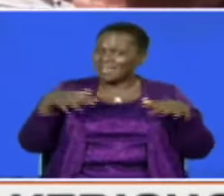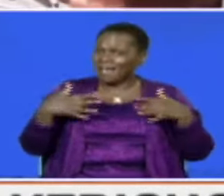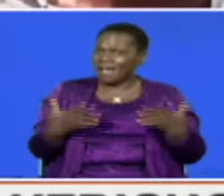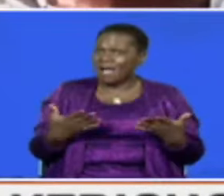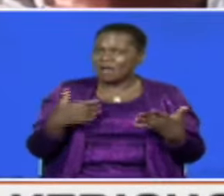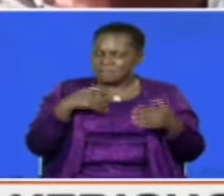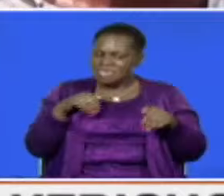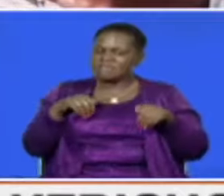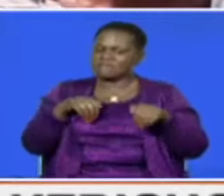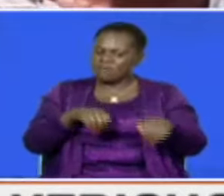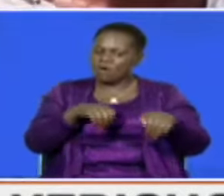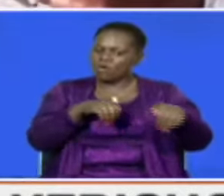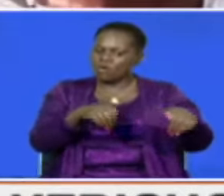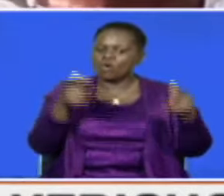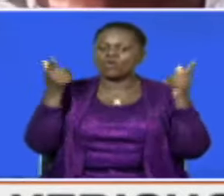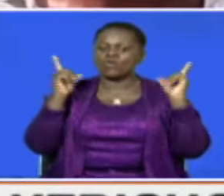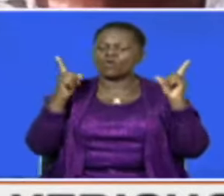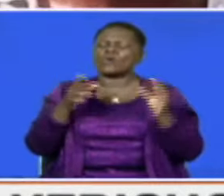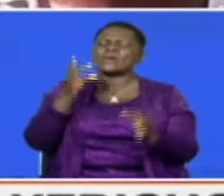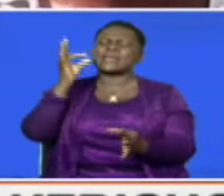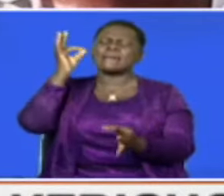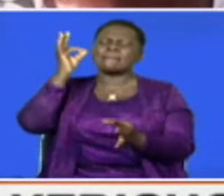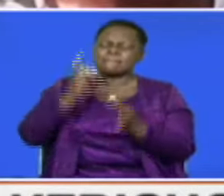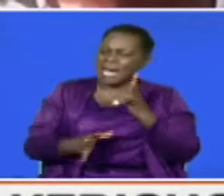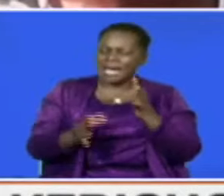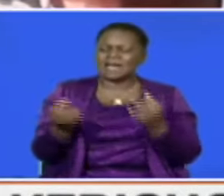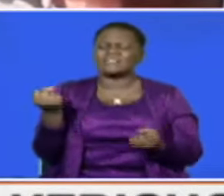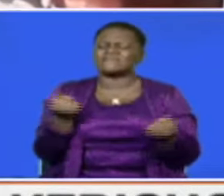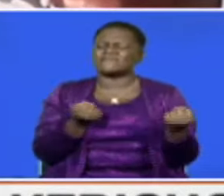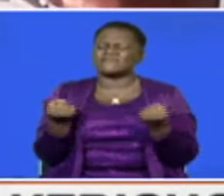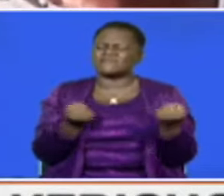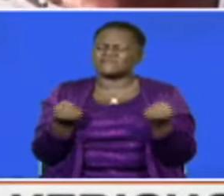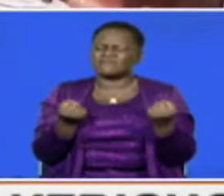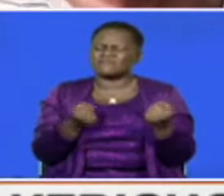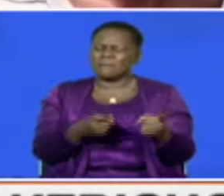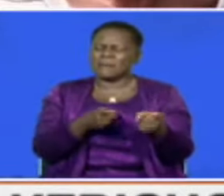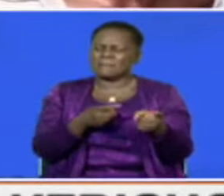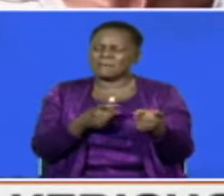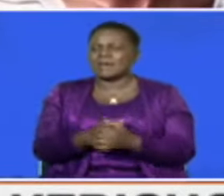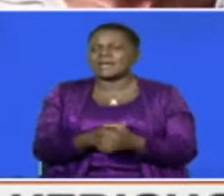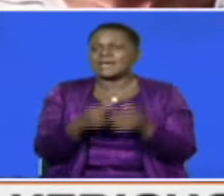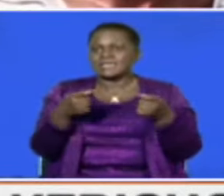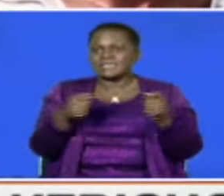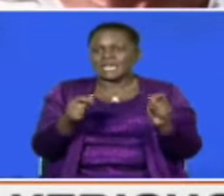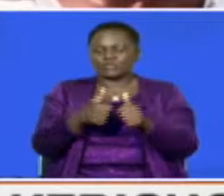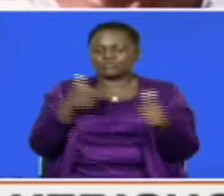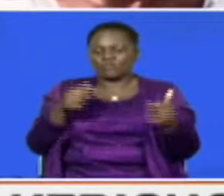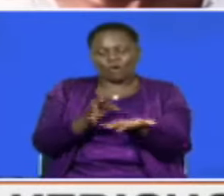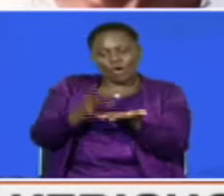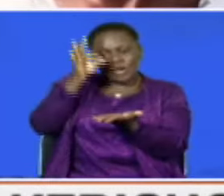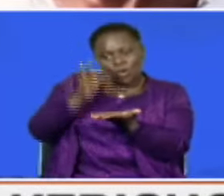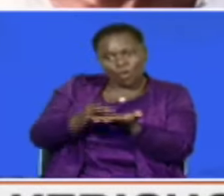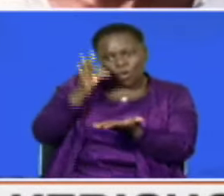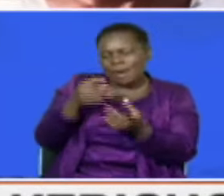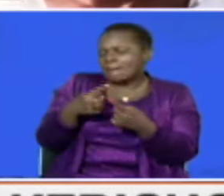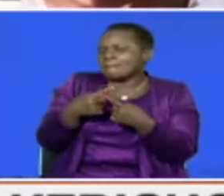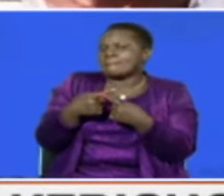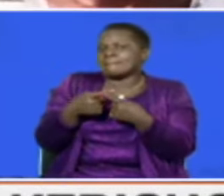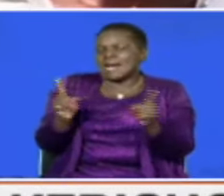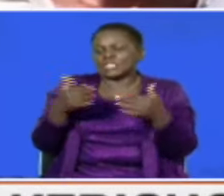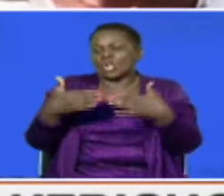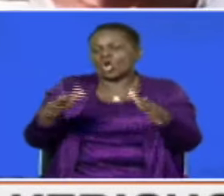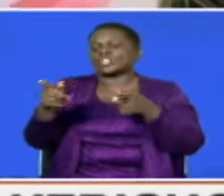Tulikuwa nafuata hiyo lori, ilikuwa inakuja na mbio sana. Sasa hiyo lori alikuwa anajaribu kuweka hizo mashimo na kumbe